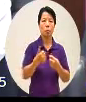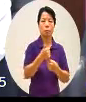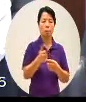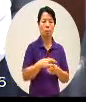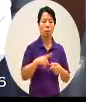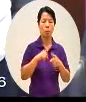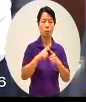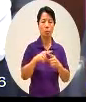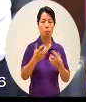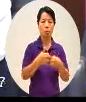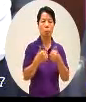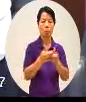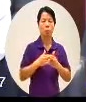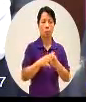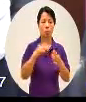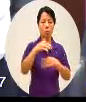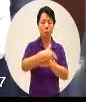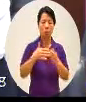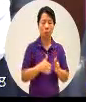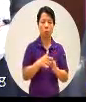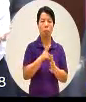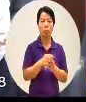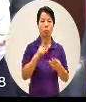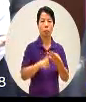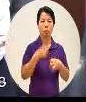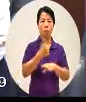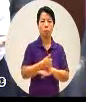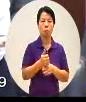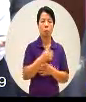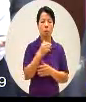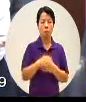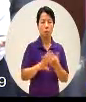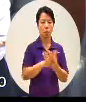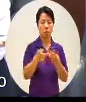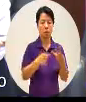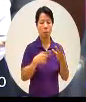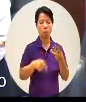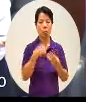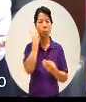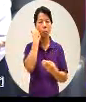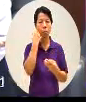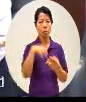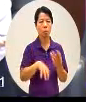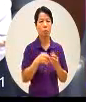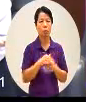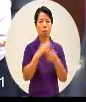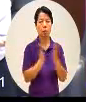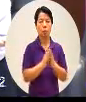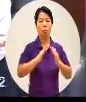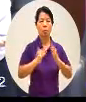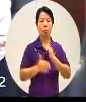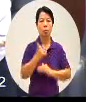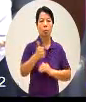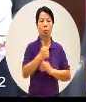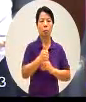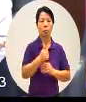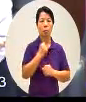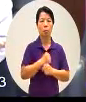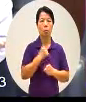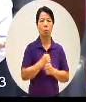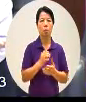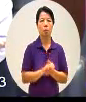室主任， 是是是。 那其他的都在哪里上班？ 也都在市长室。 全部四位都在市长室上